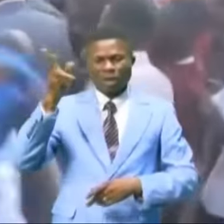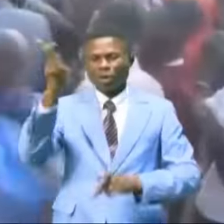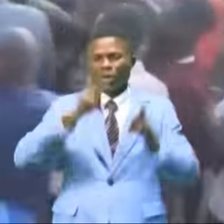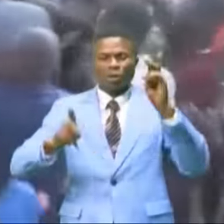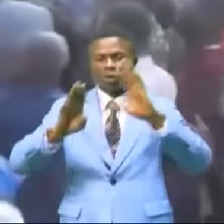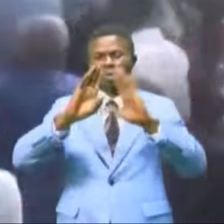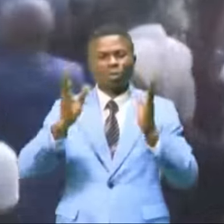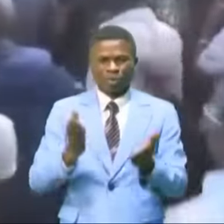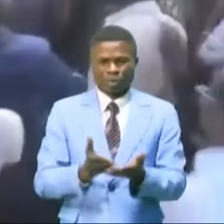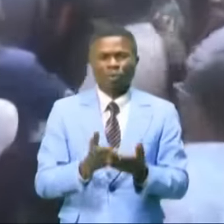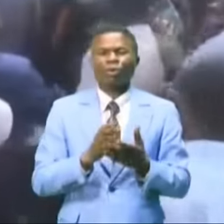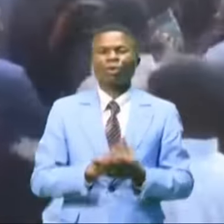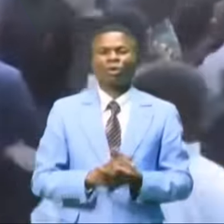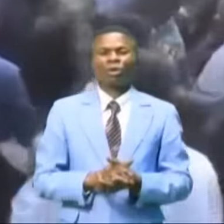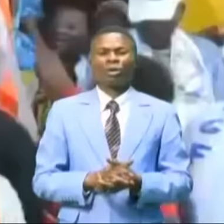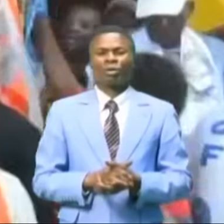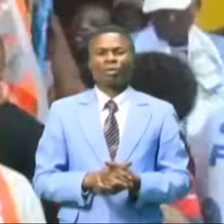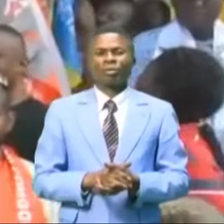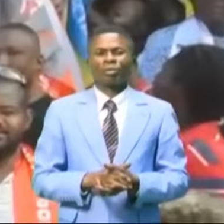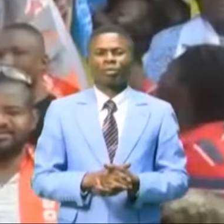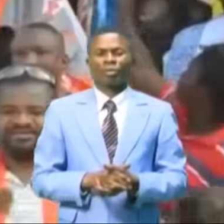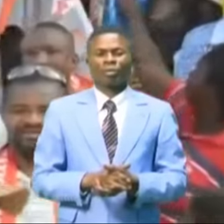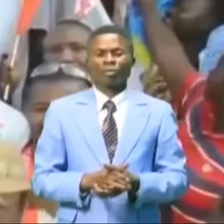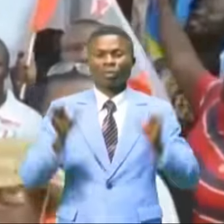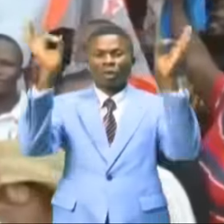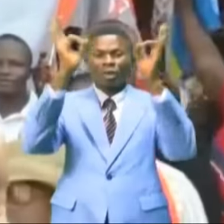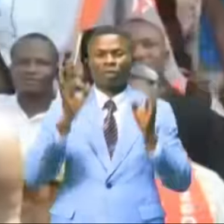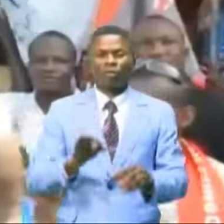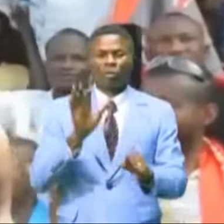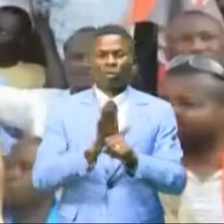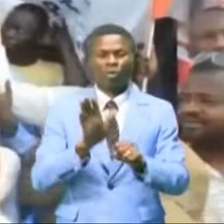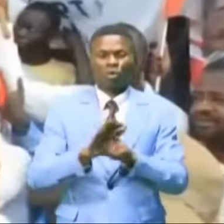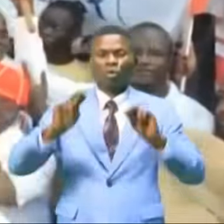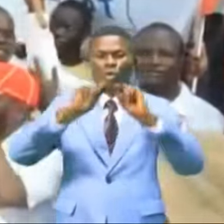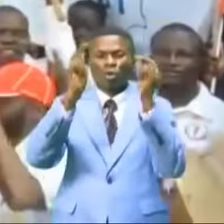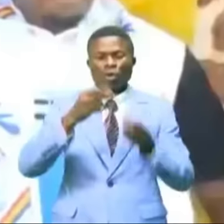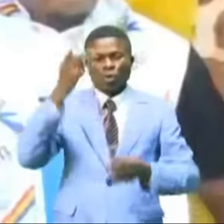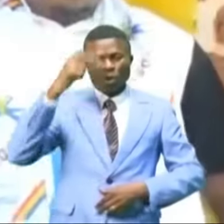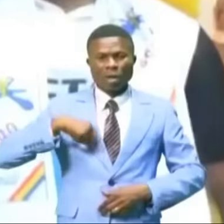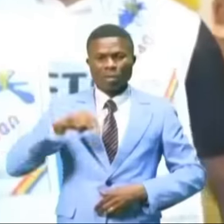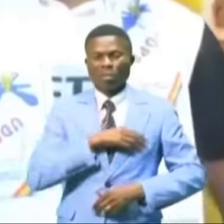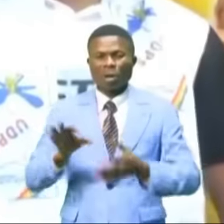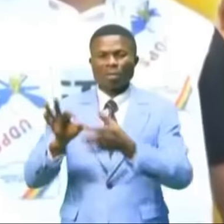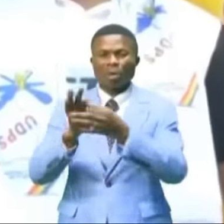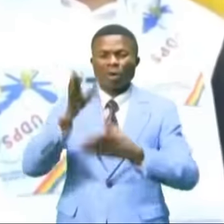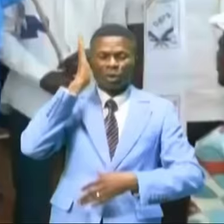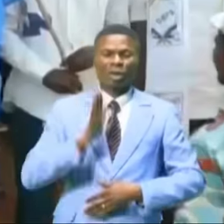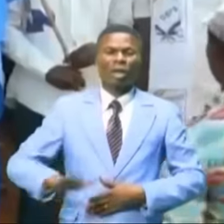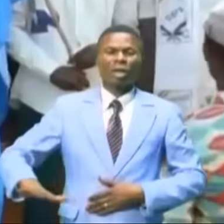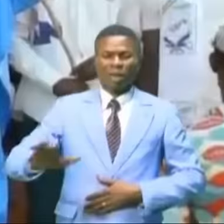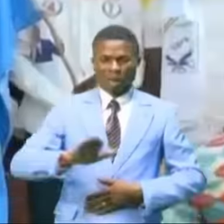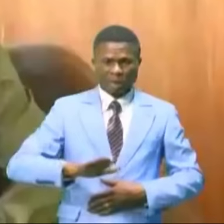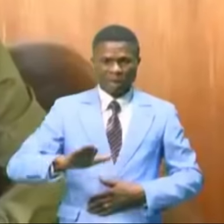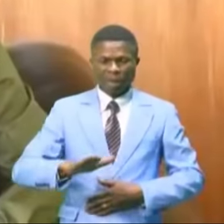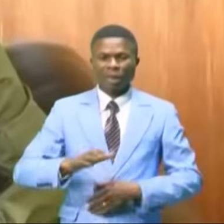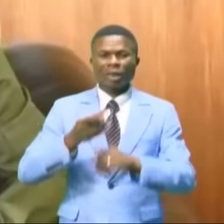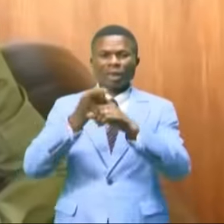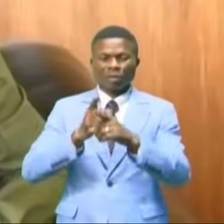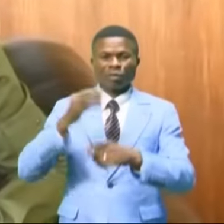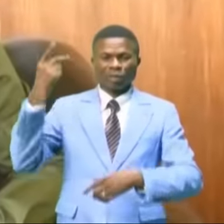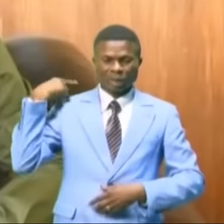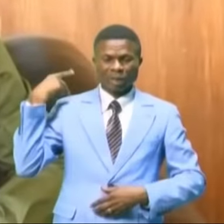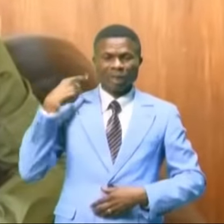population. Les fédéraux des différents partis politiques membres de l'Union sacrée, la nation à laquelle appartient l'élu, ne